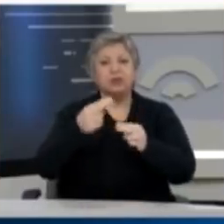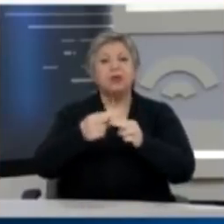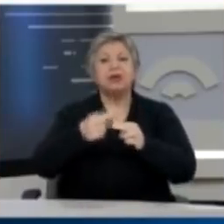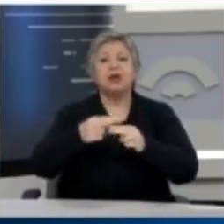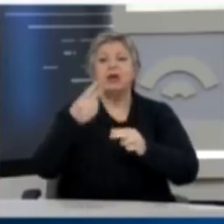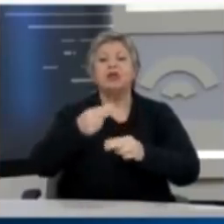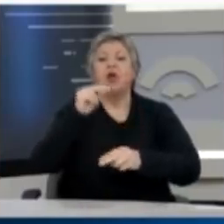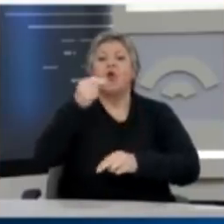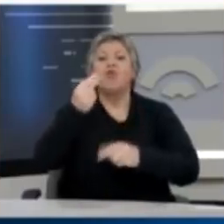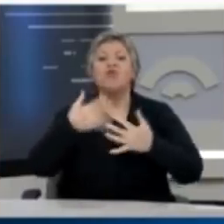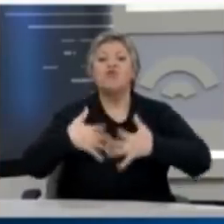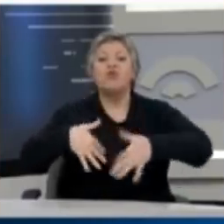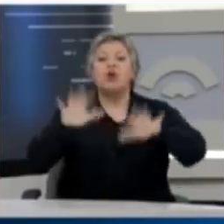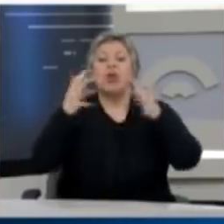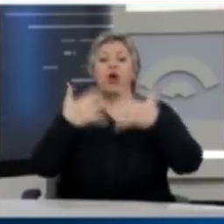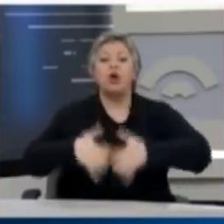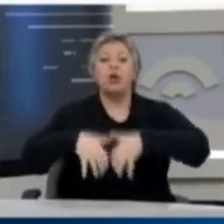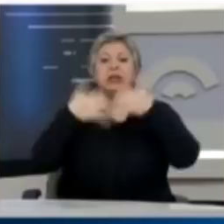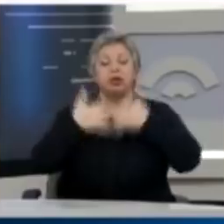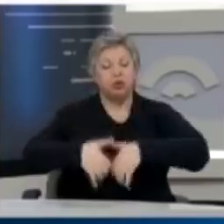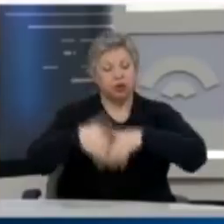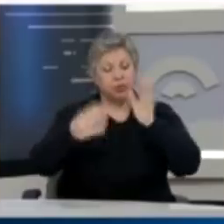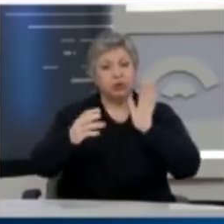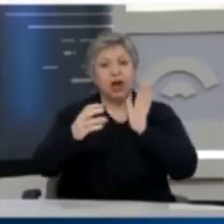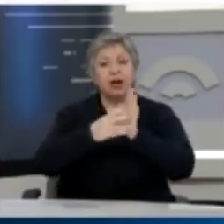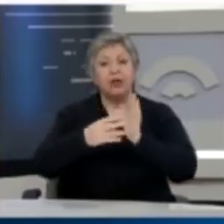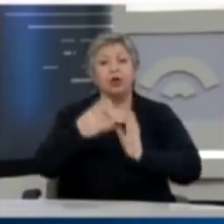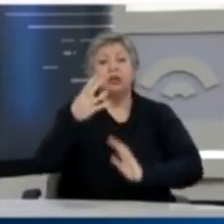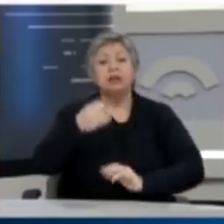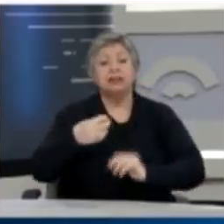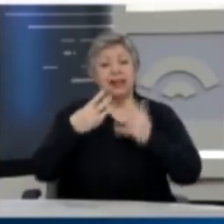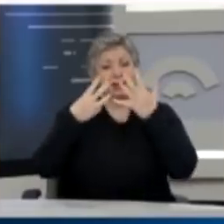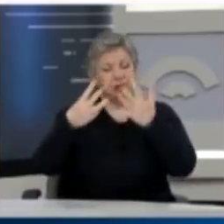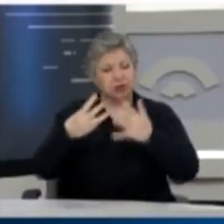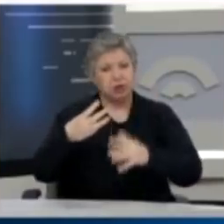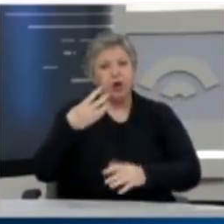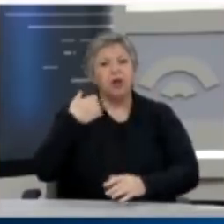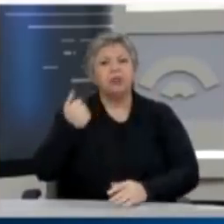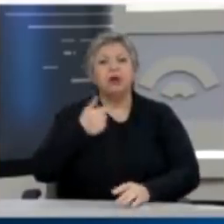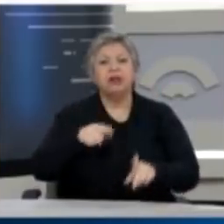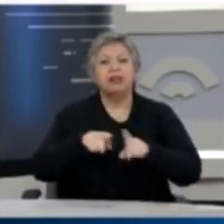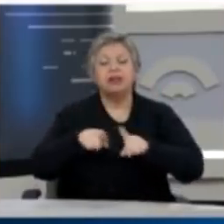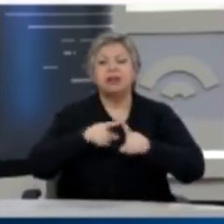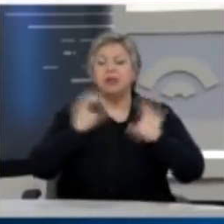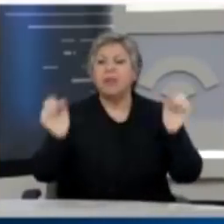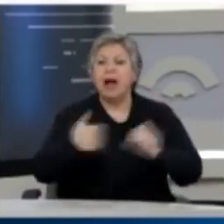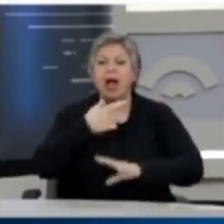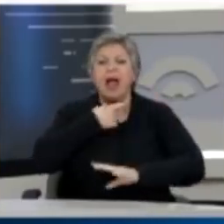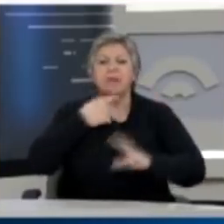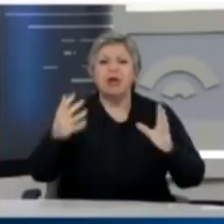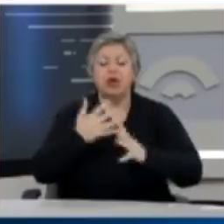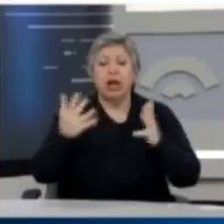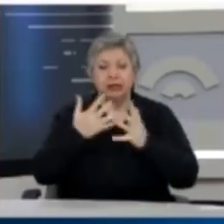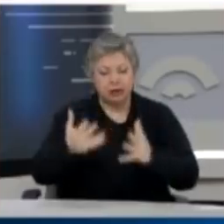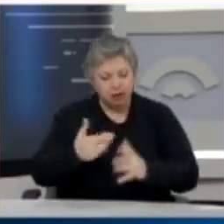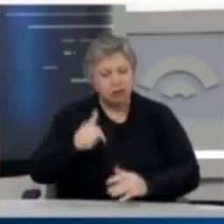οργάνων. Ξεχωρίζει το άρθρο 48 του Συντάγματος που αναφέρεται στην κατάσταση πολιορκίας, που επίσης είναι από